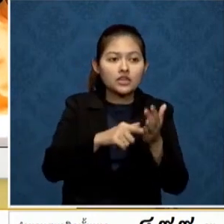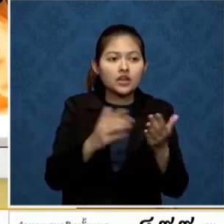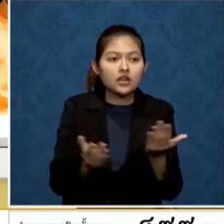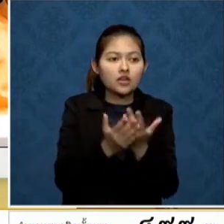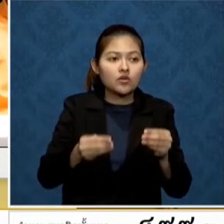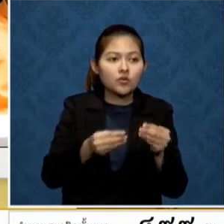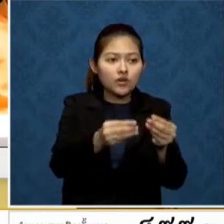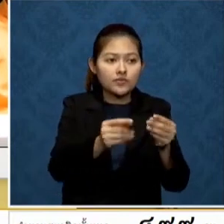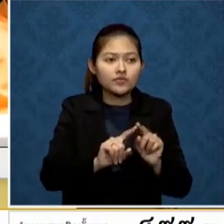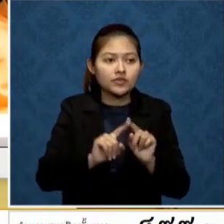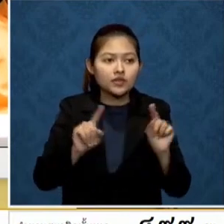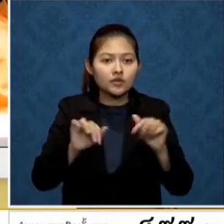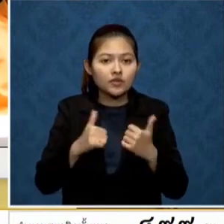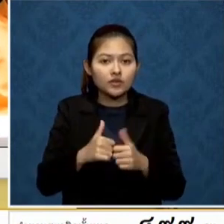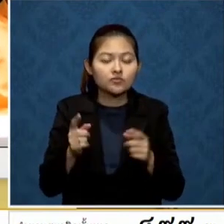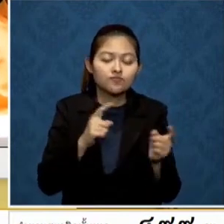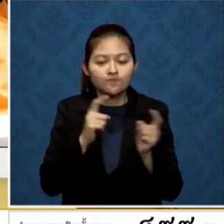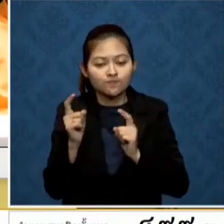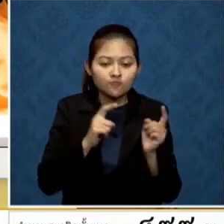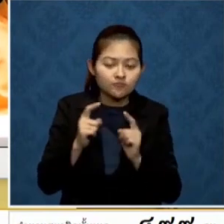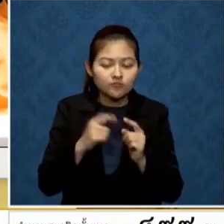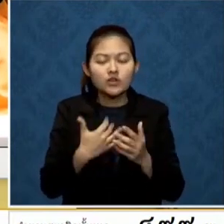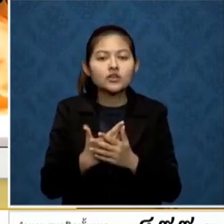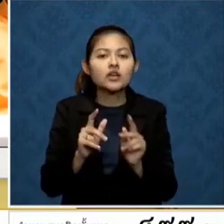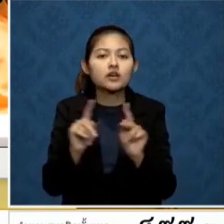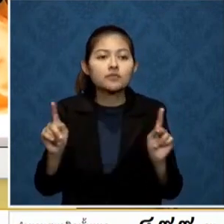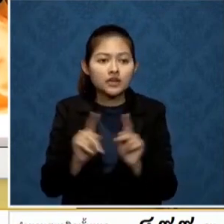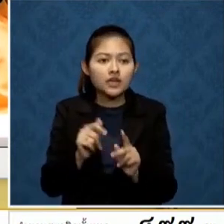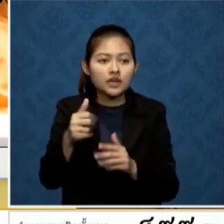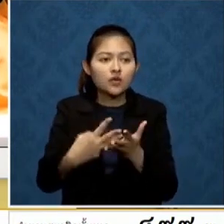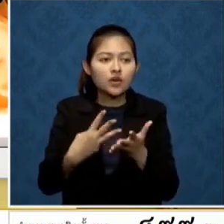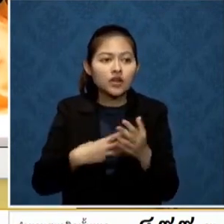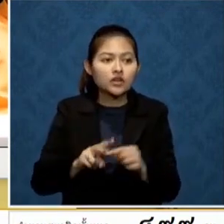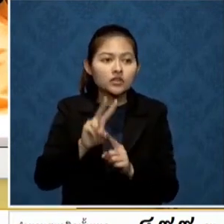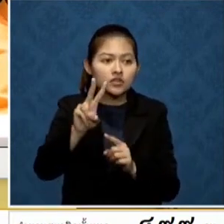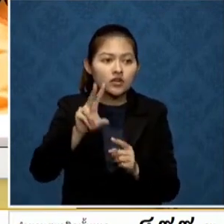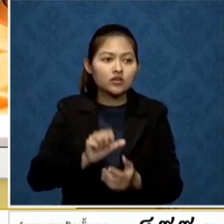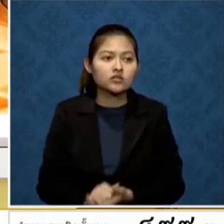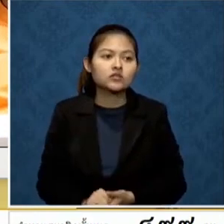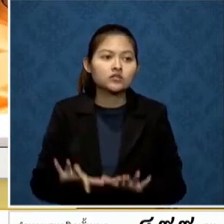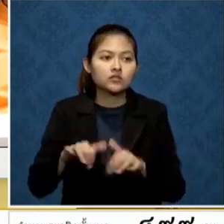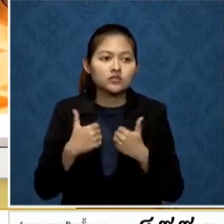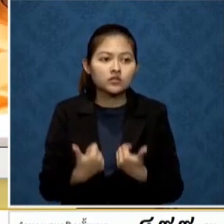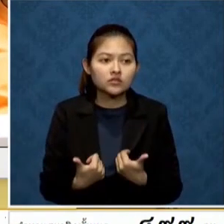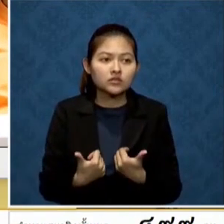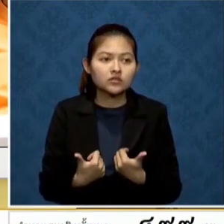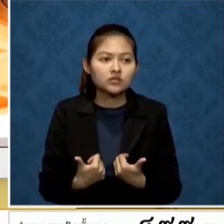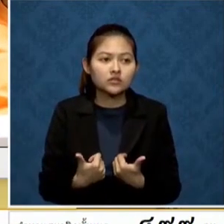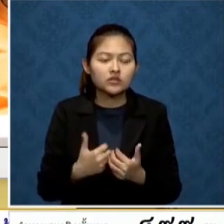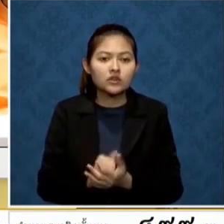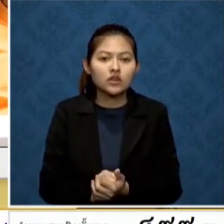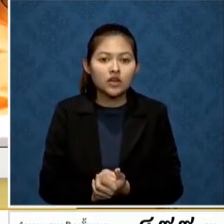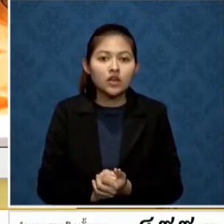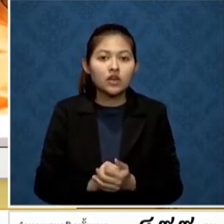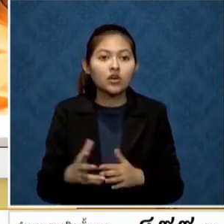รวมแบบนี้นะครับซึ่งเราสามารถถกเถียงได้ในกรรมาธิการวาระ 2แน่นอนที่สุดครับผมเข้าใจดีว่าในภาพ